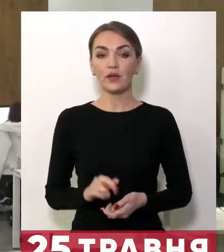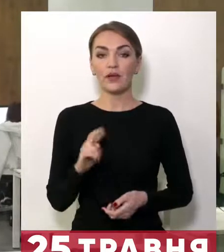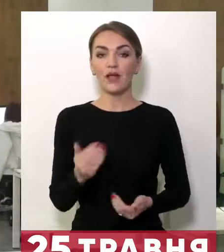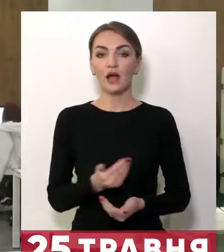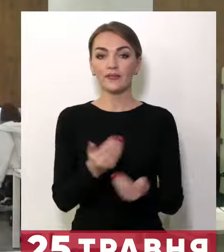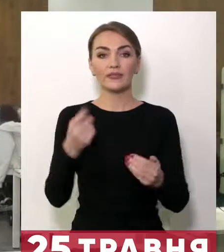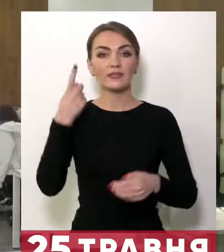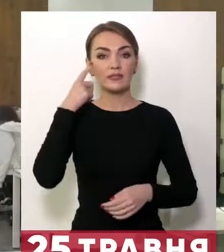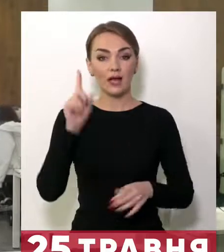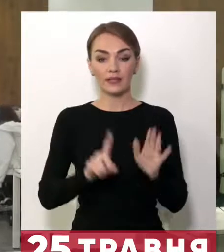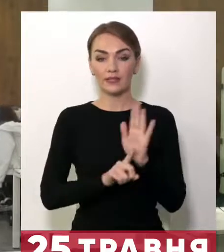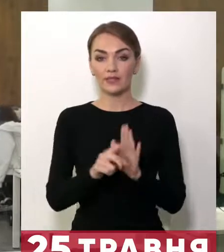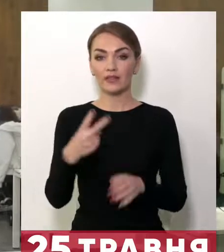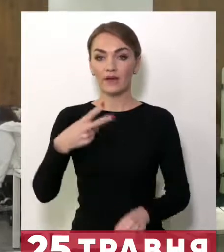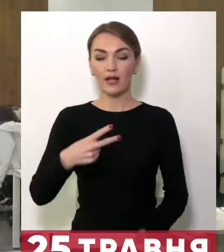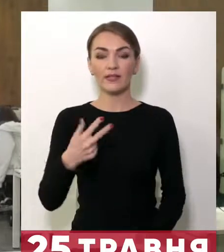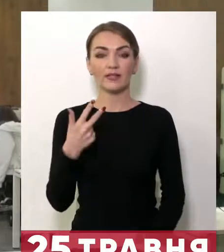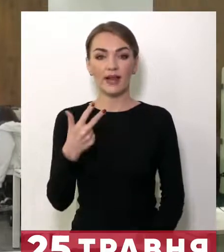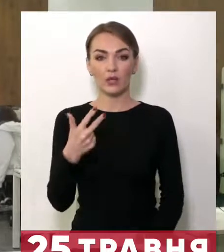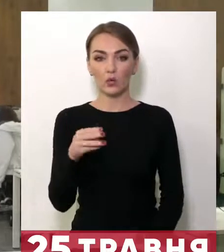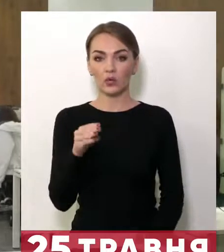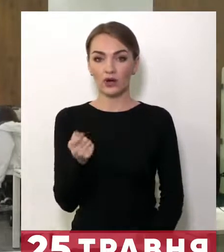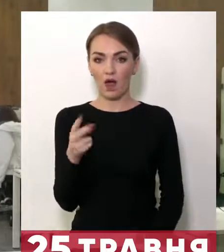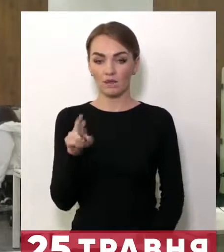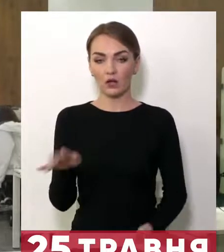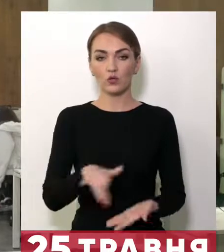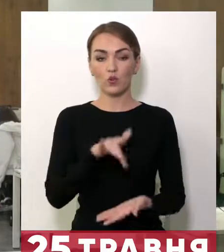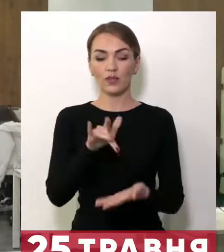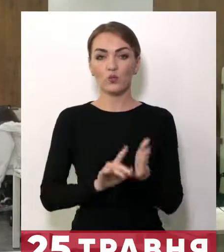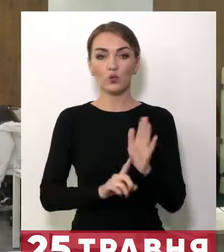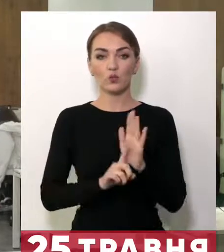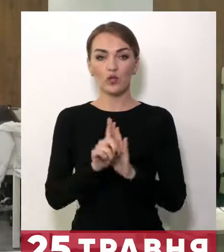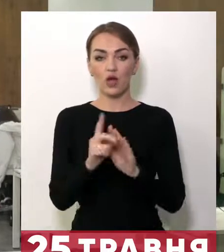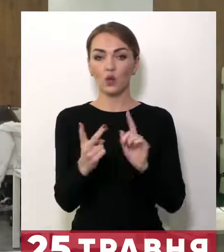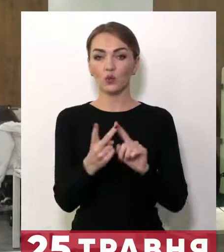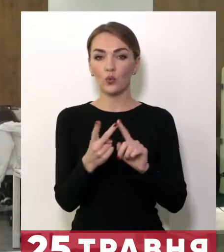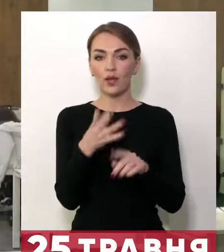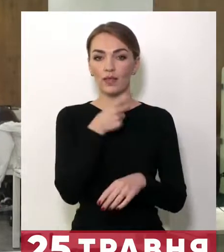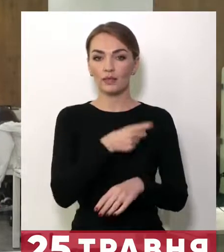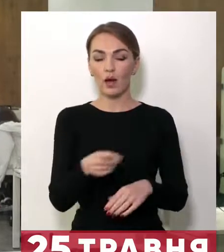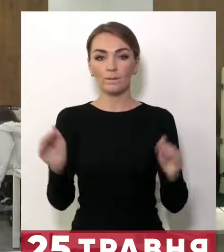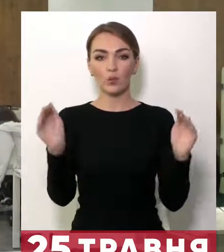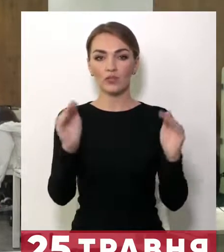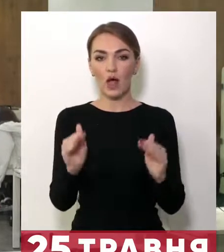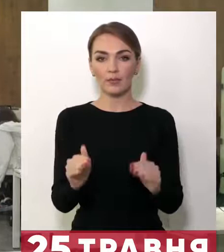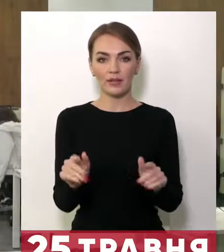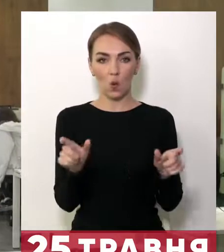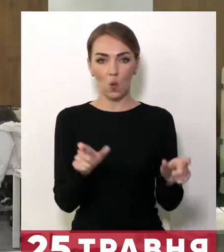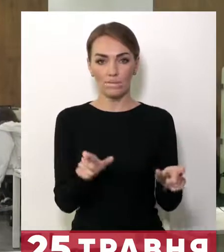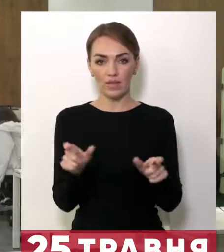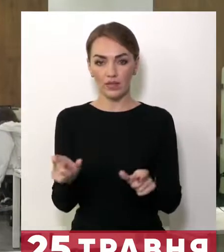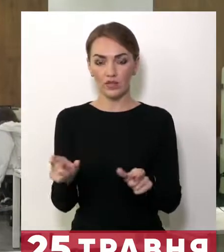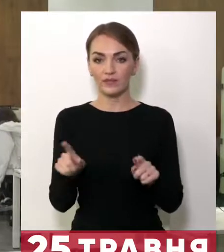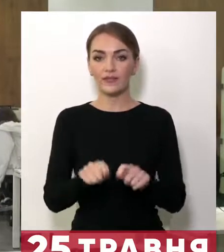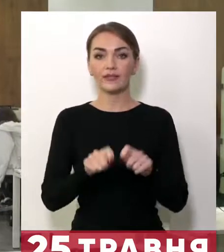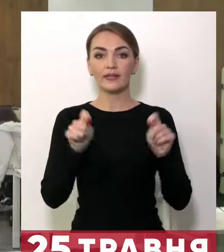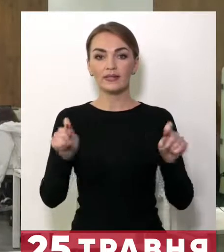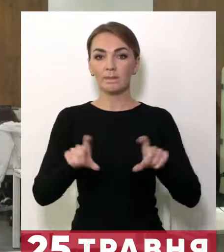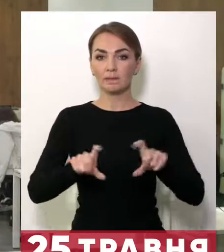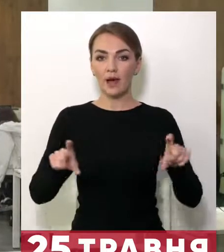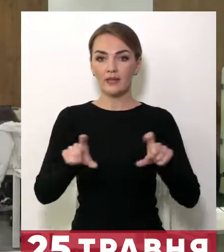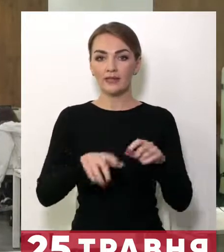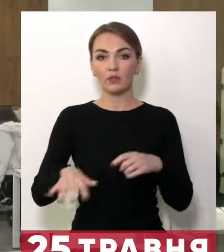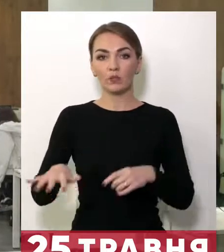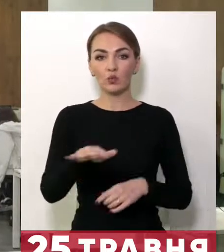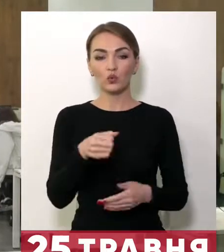Як ви знаєте, з 23 травня столиця розпочала другий етап послаблення обмежень. Відкрились